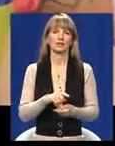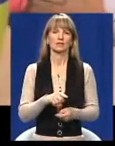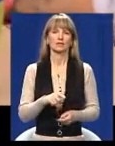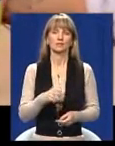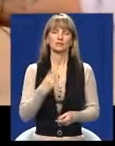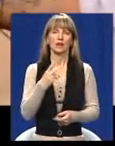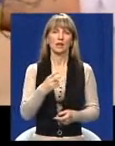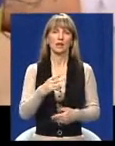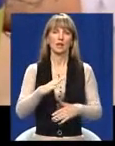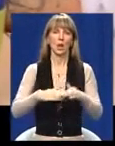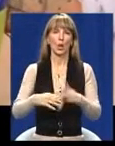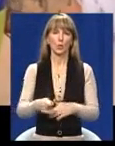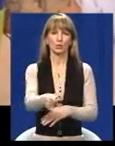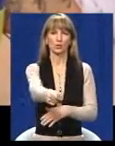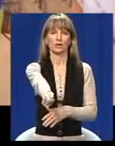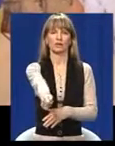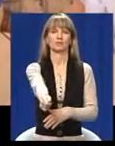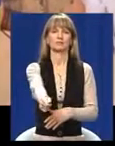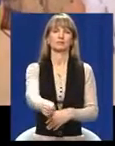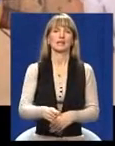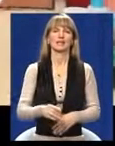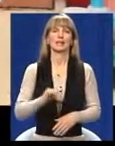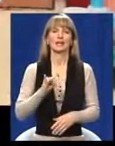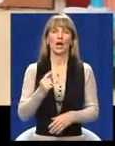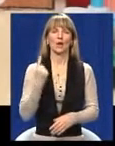На витягнутій руці. Добре? І